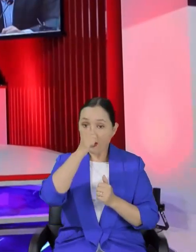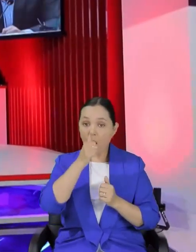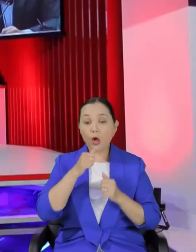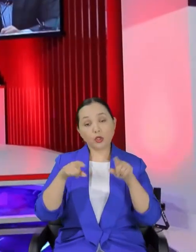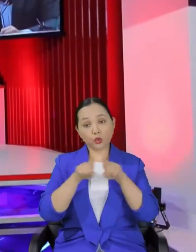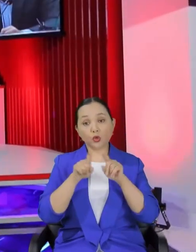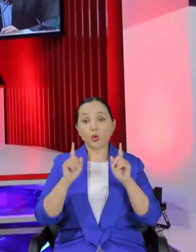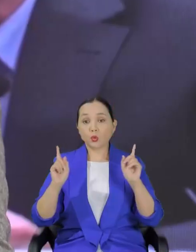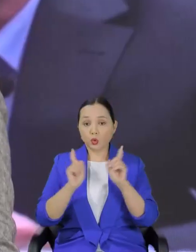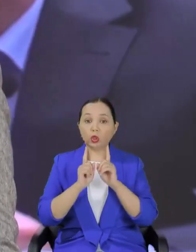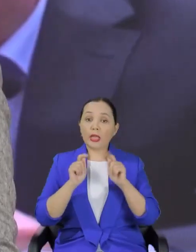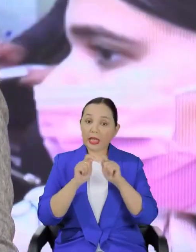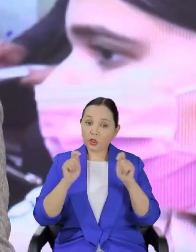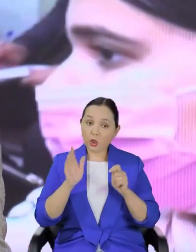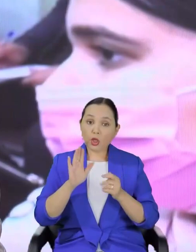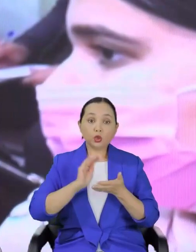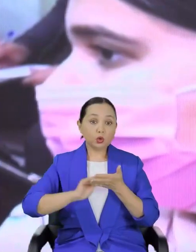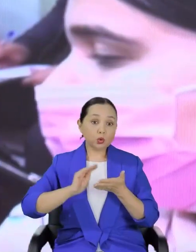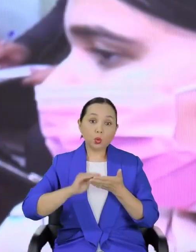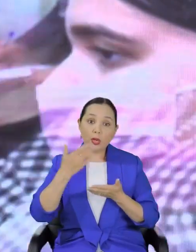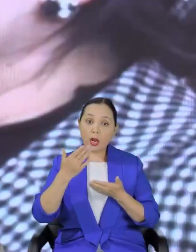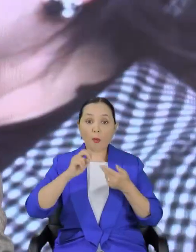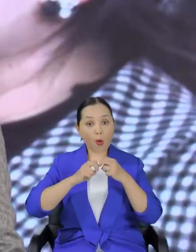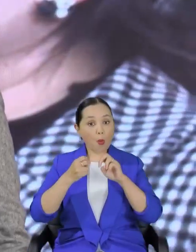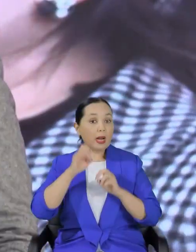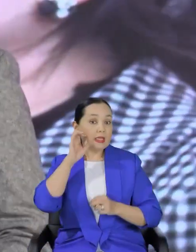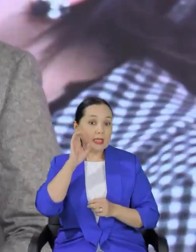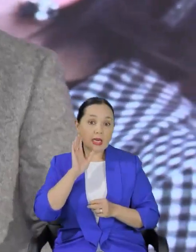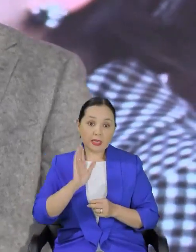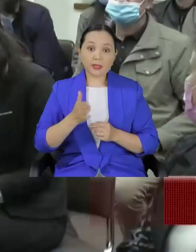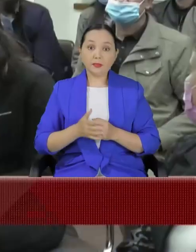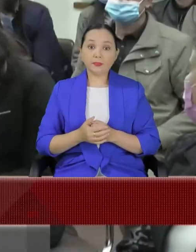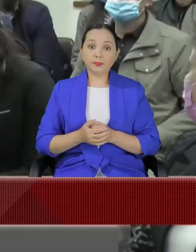shunday uchrashuvlar tashkil etiladi, jurnalistlarning muammolari tinglanadi.